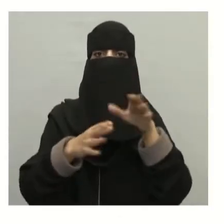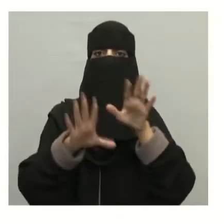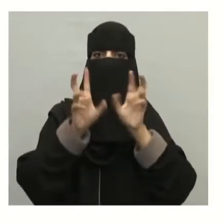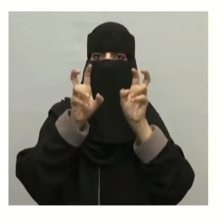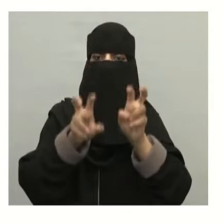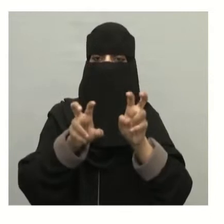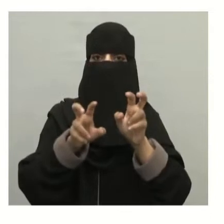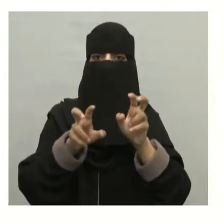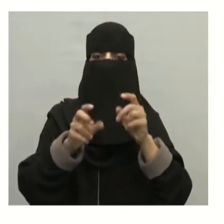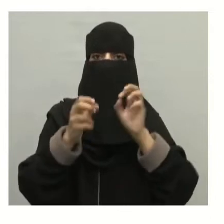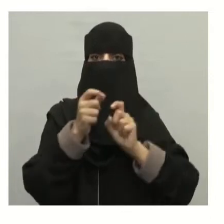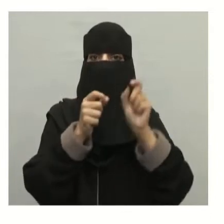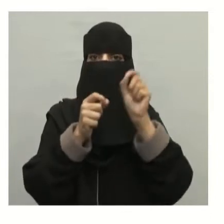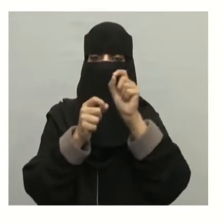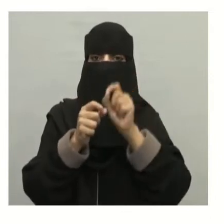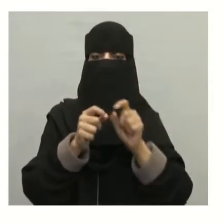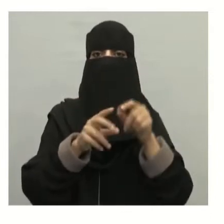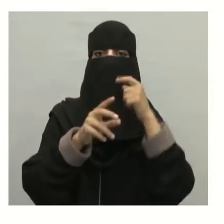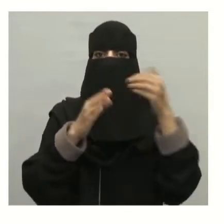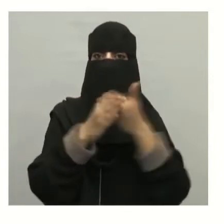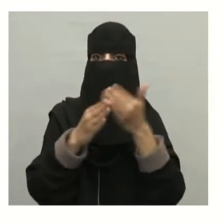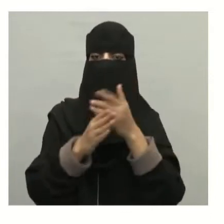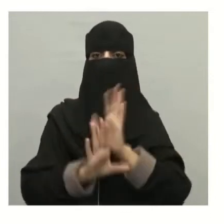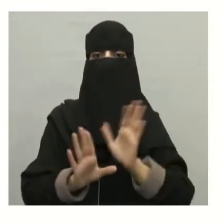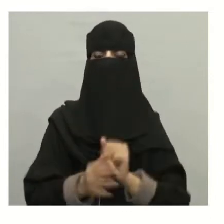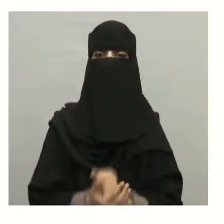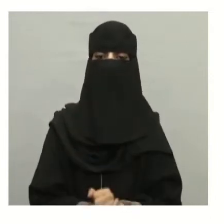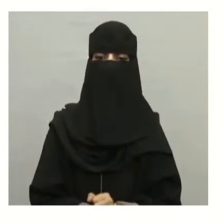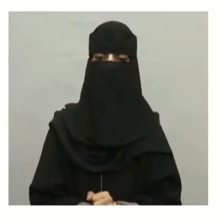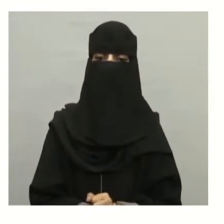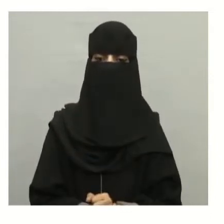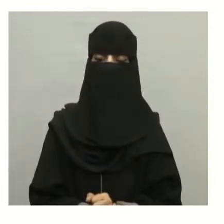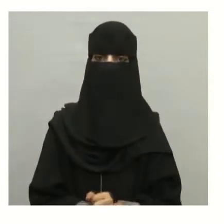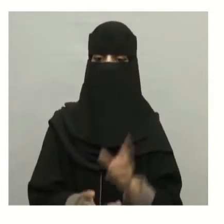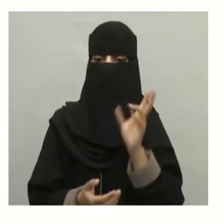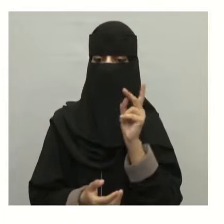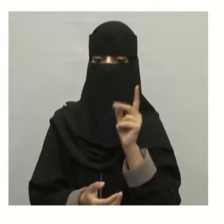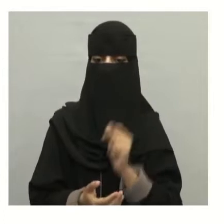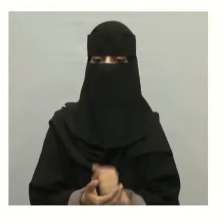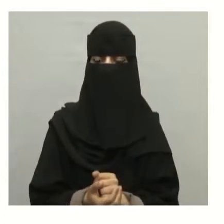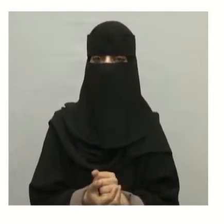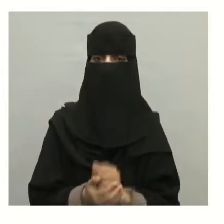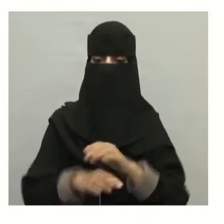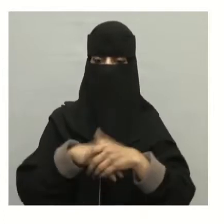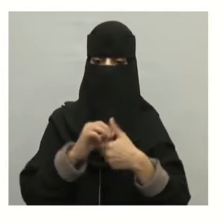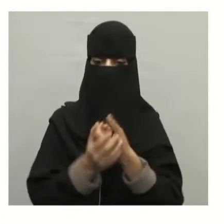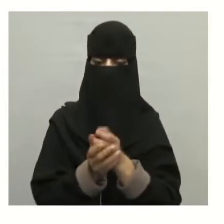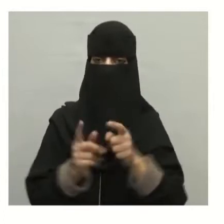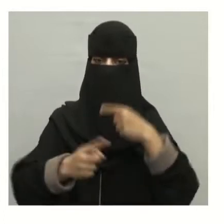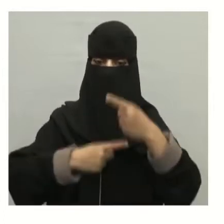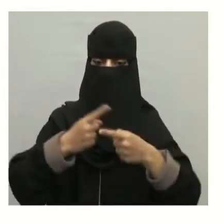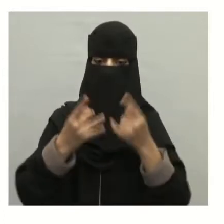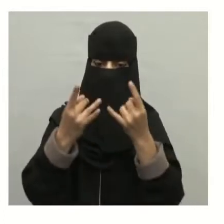دخول الحشرات والقوارض إلى المطبخ. أيضاً غسل اليدين